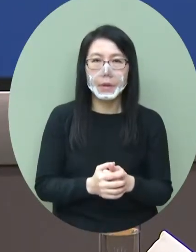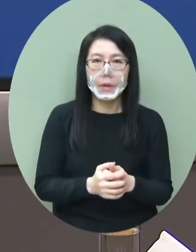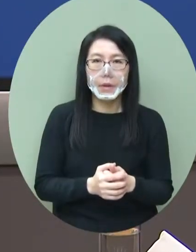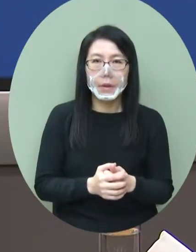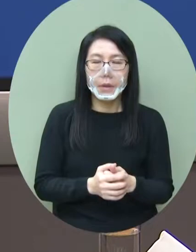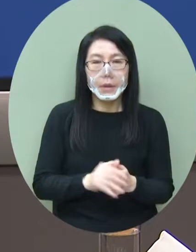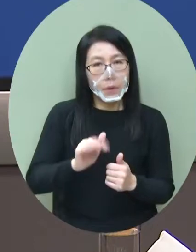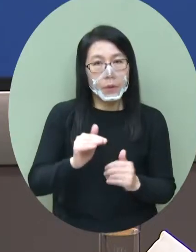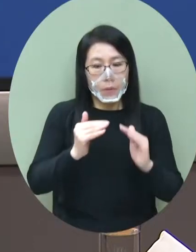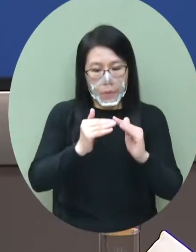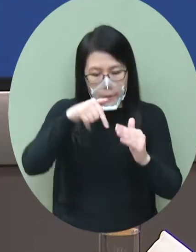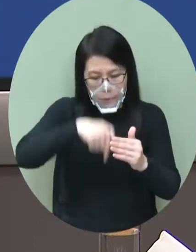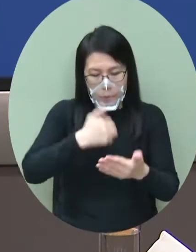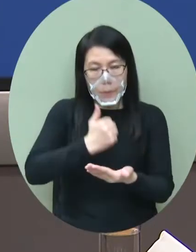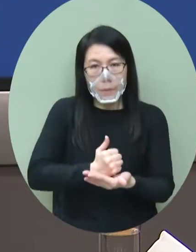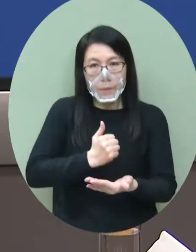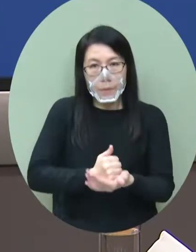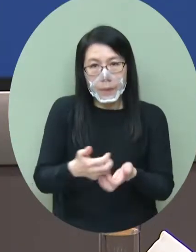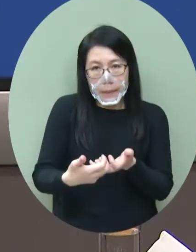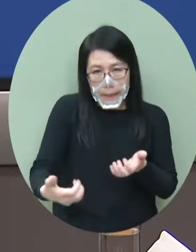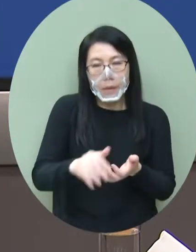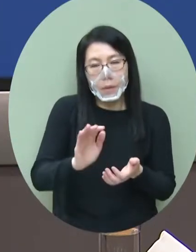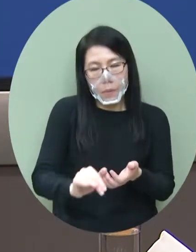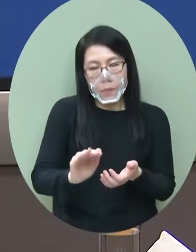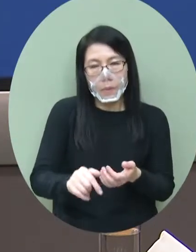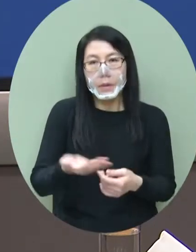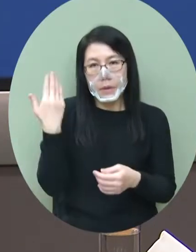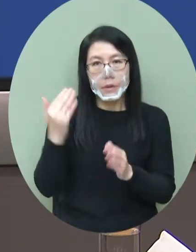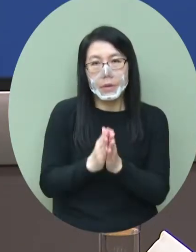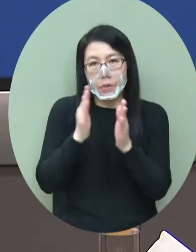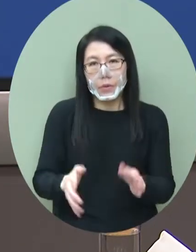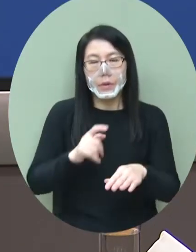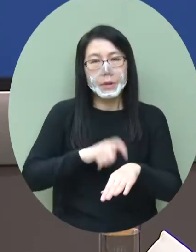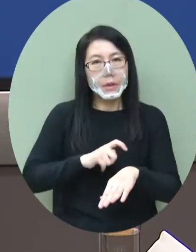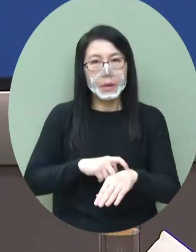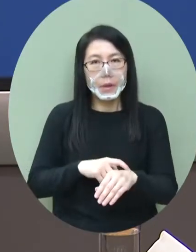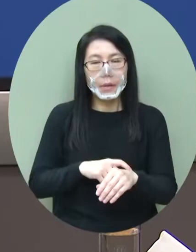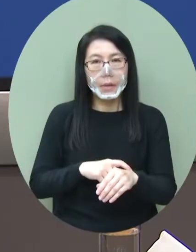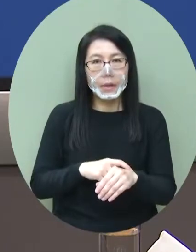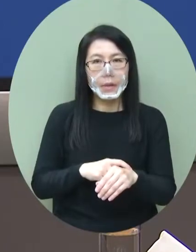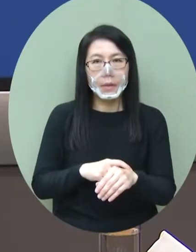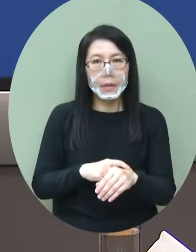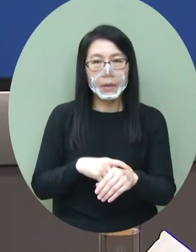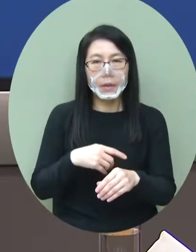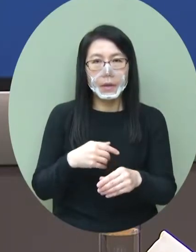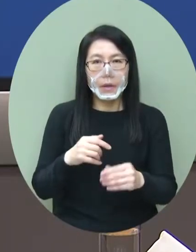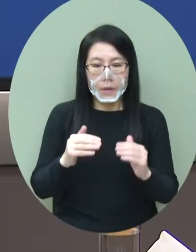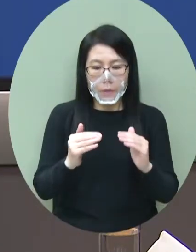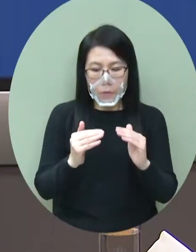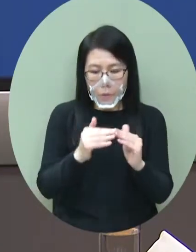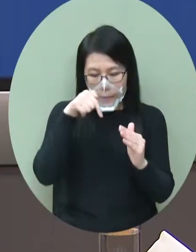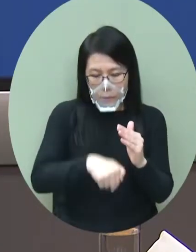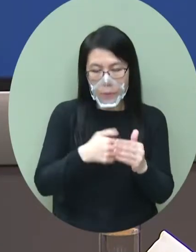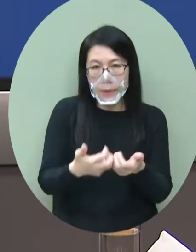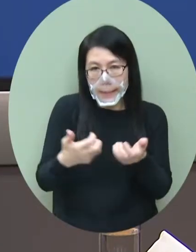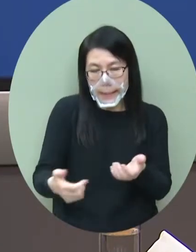排序方面它是可以允许在家隔离的，有一段时期我们在派发这些居家隔